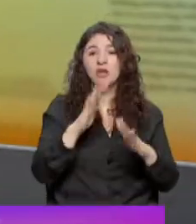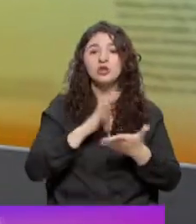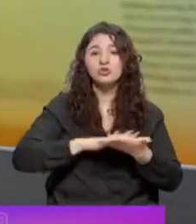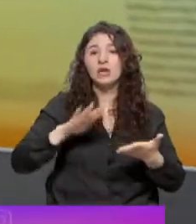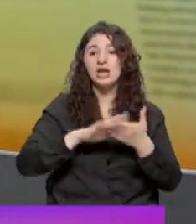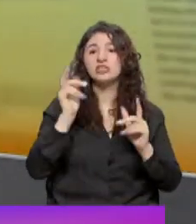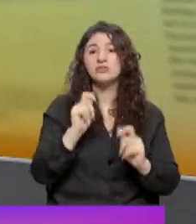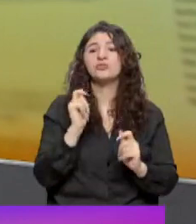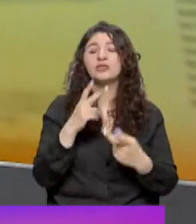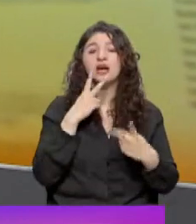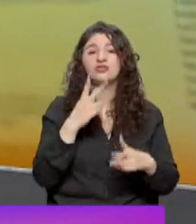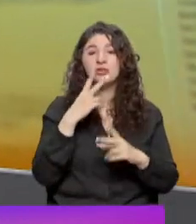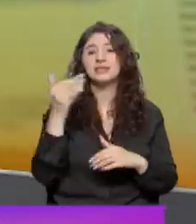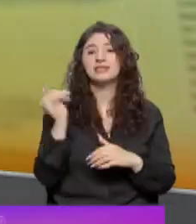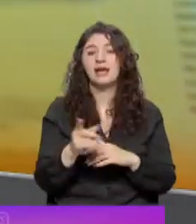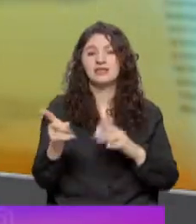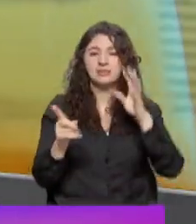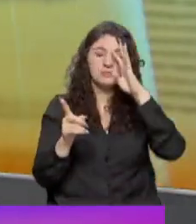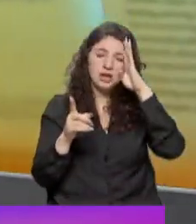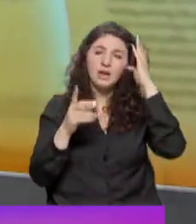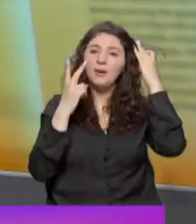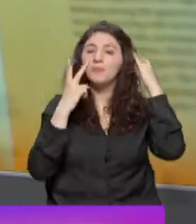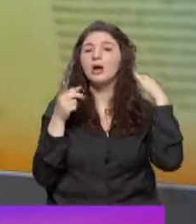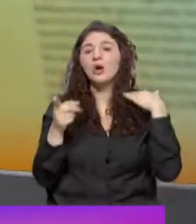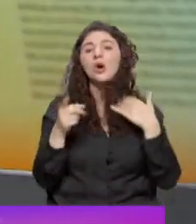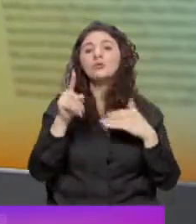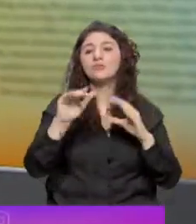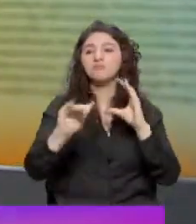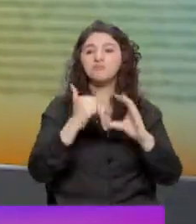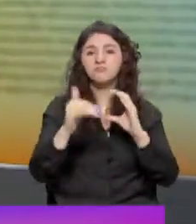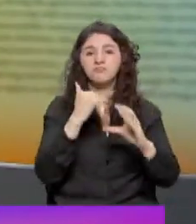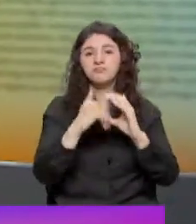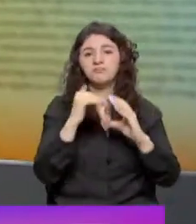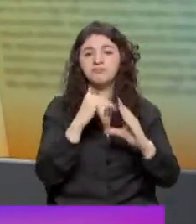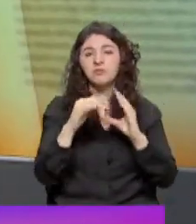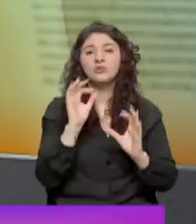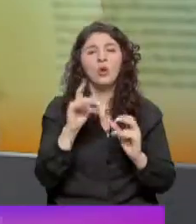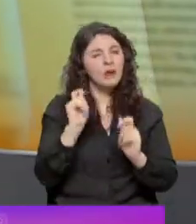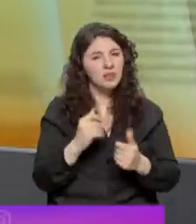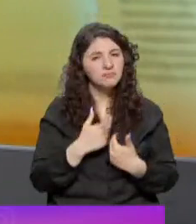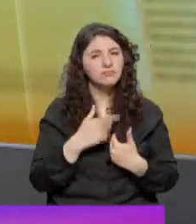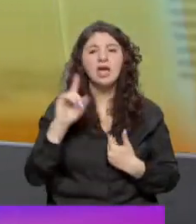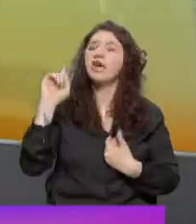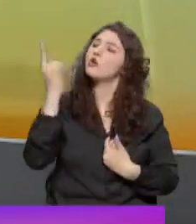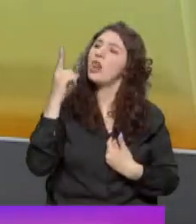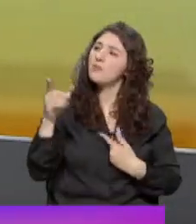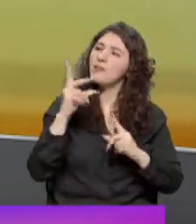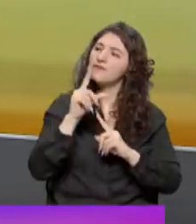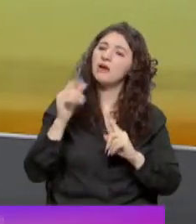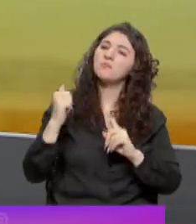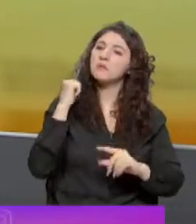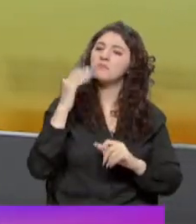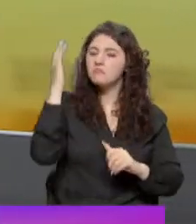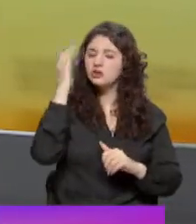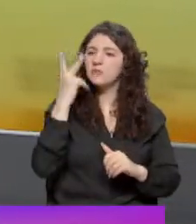telafi edeceğiz açıklaması geldi şimdi bakıyorum sizlerden Gelen mesajlara şöyle yapalım İrfan yeniden en